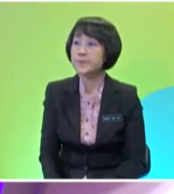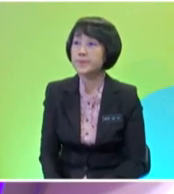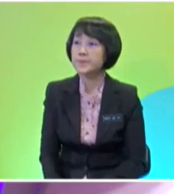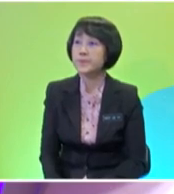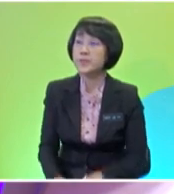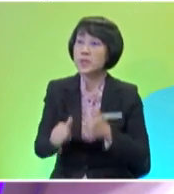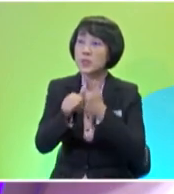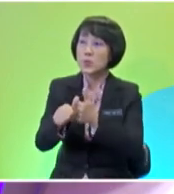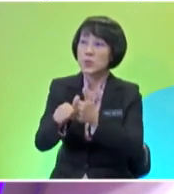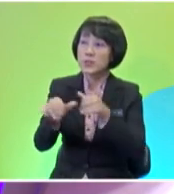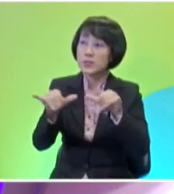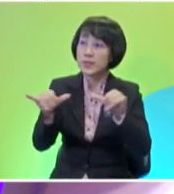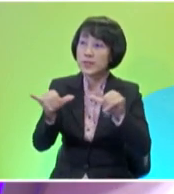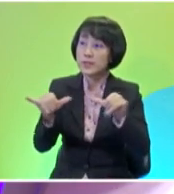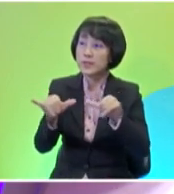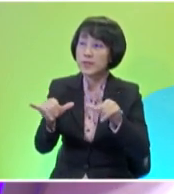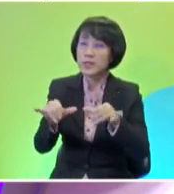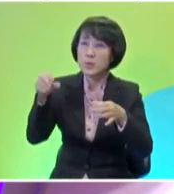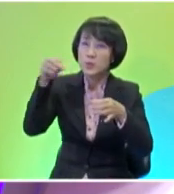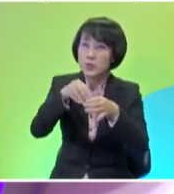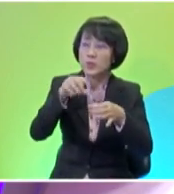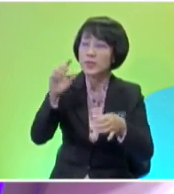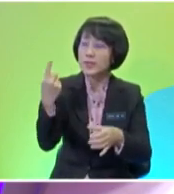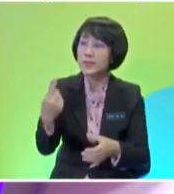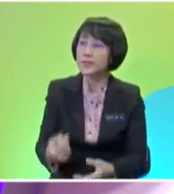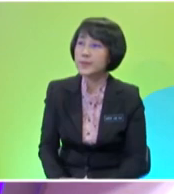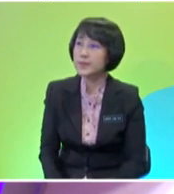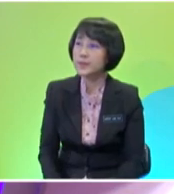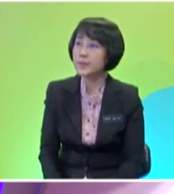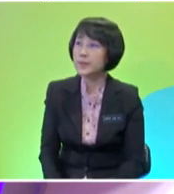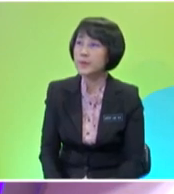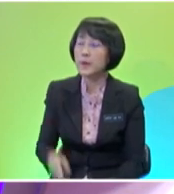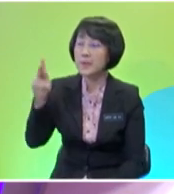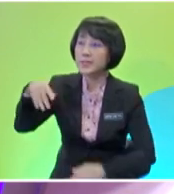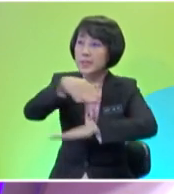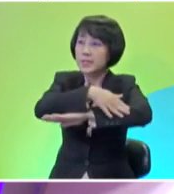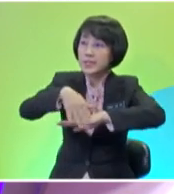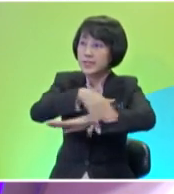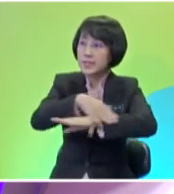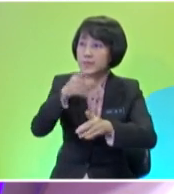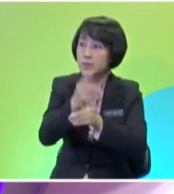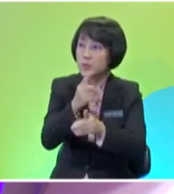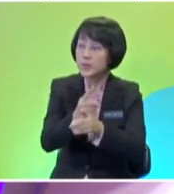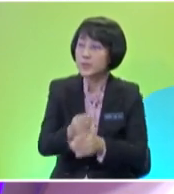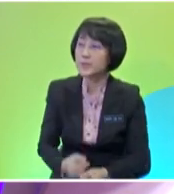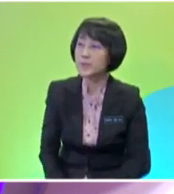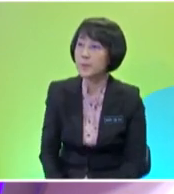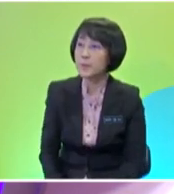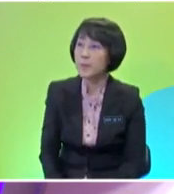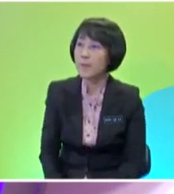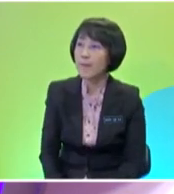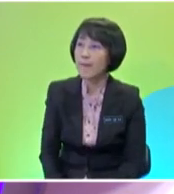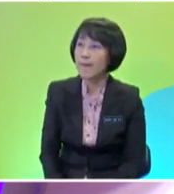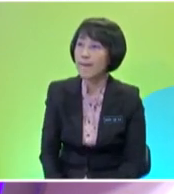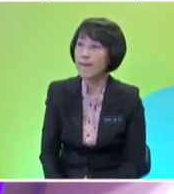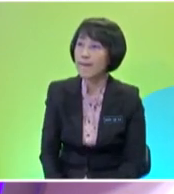ni, ataupun boleh cucuk saja. Okey, pastikan kita punya sisi tu betul lah. Okey, jangan main tebuk saja. Okey, contoh macam saya punya lakaran, dia